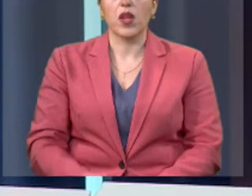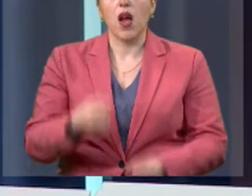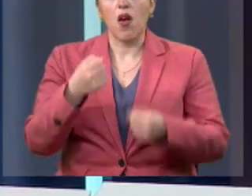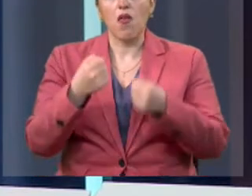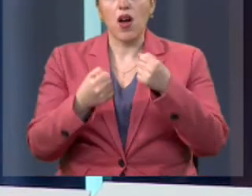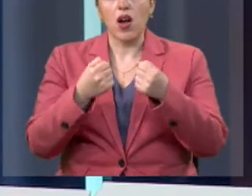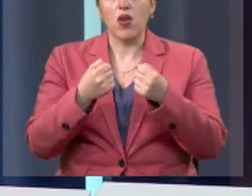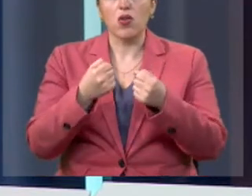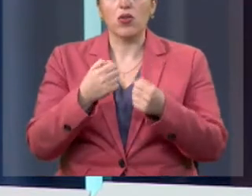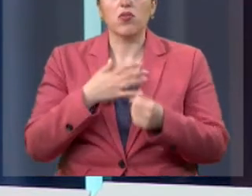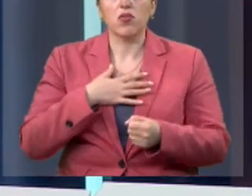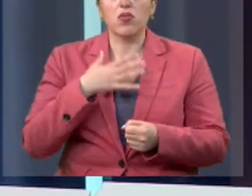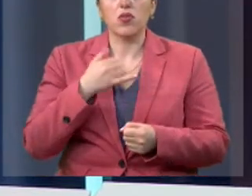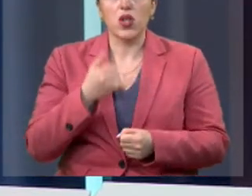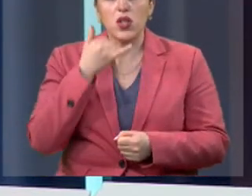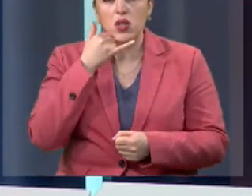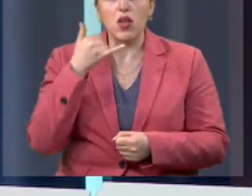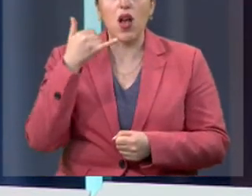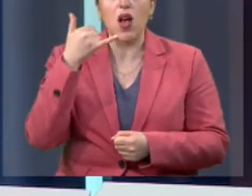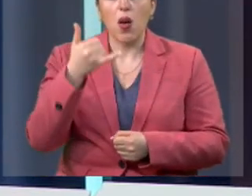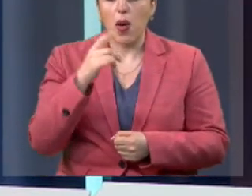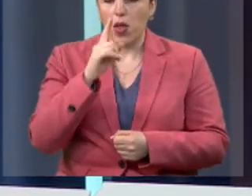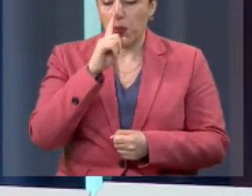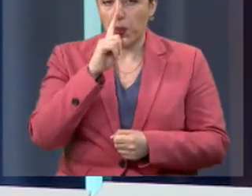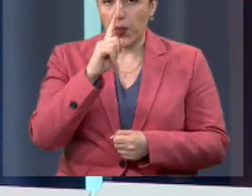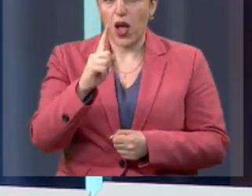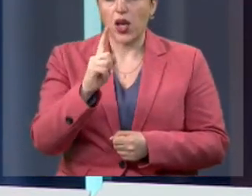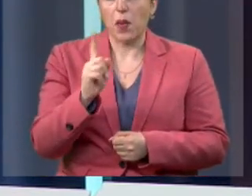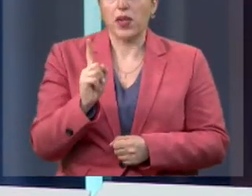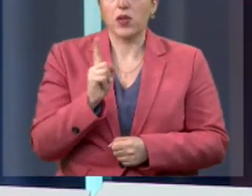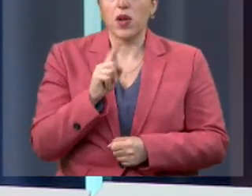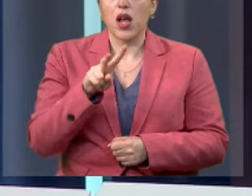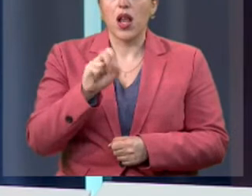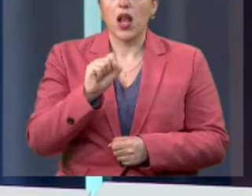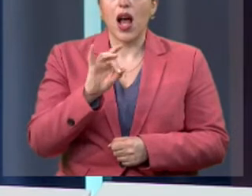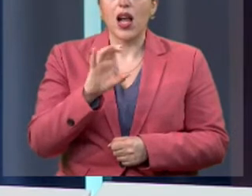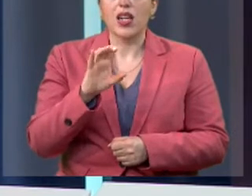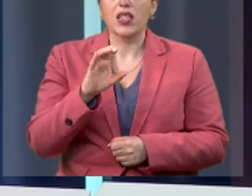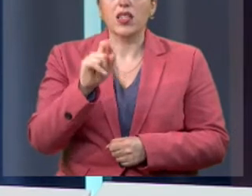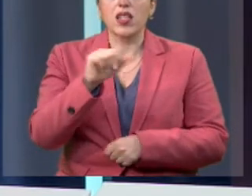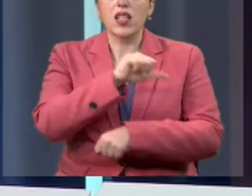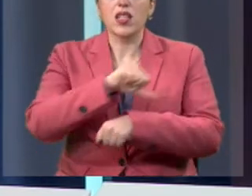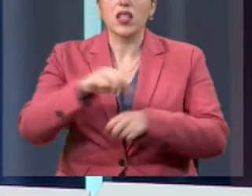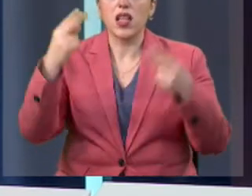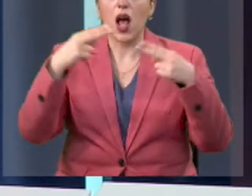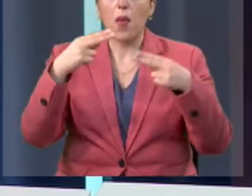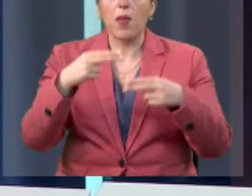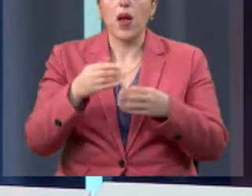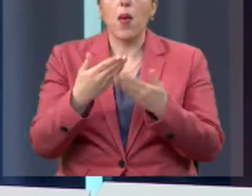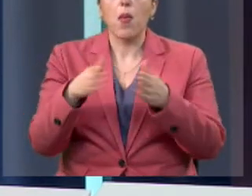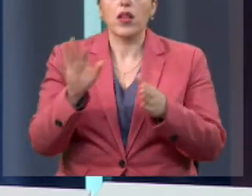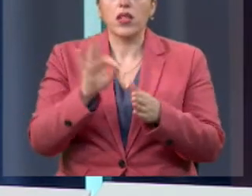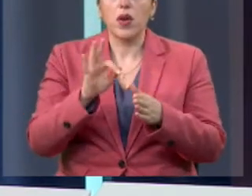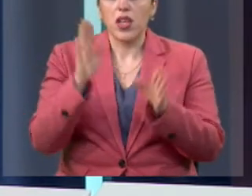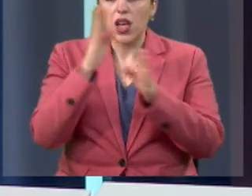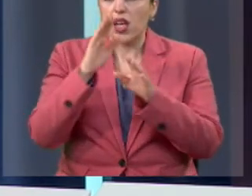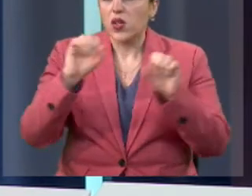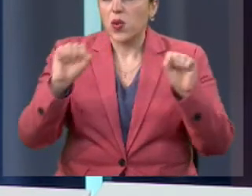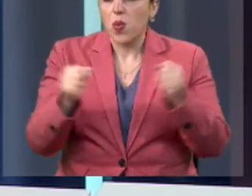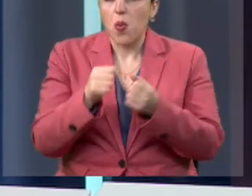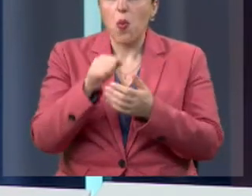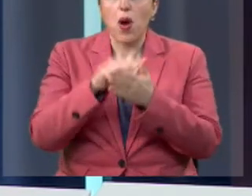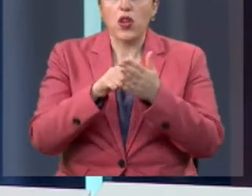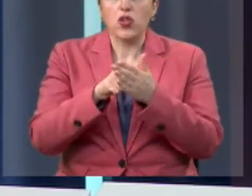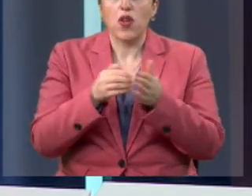Վարորդներ նահազանգում են, որ արդեն շուրջ 1 ամիս է սպասում են Լարսի բացմանը։ Եղանակային վատ պայմանների պատճառով մնացել